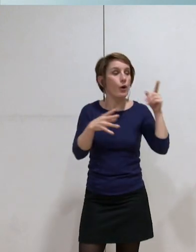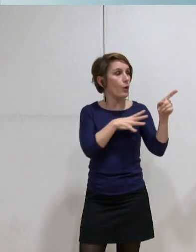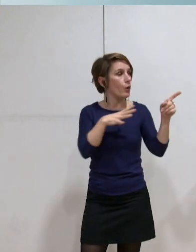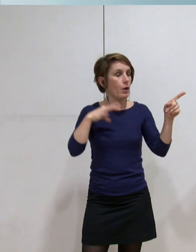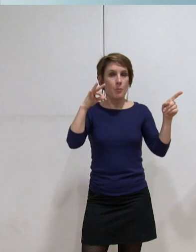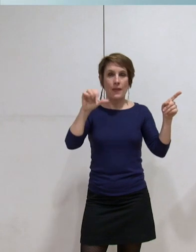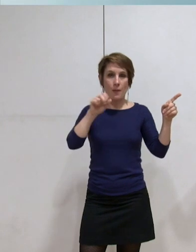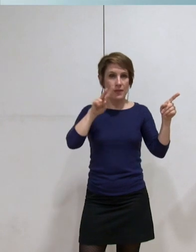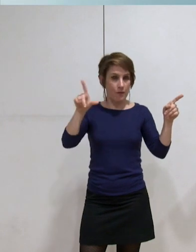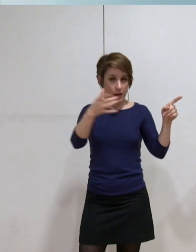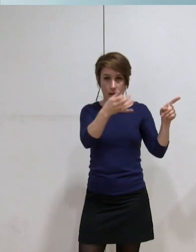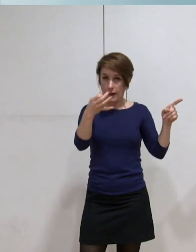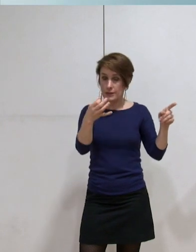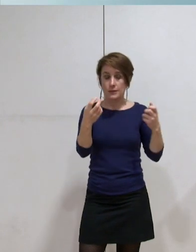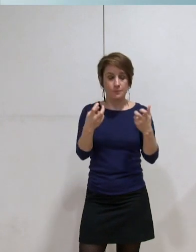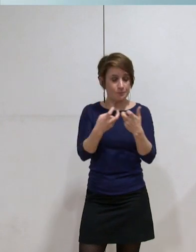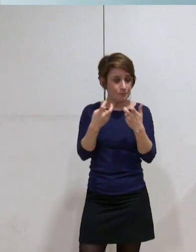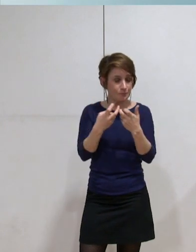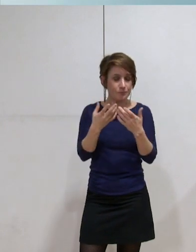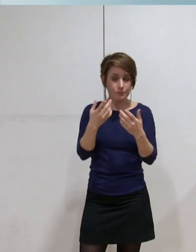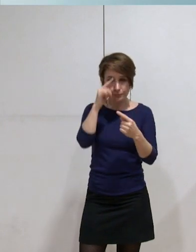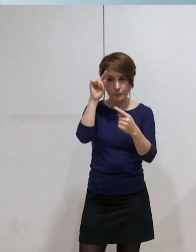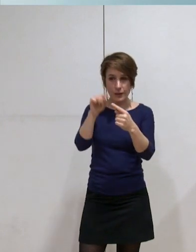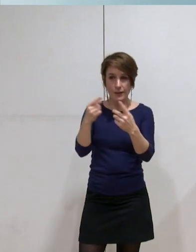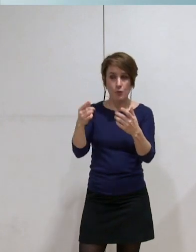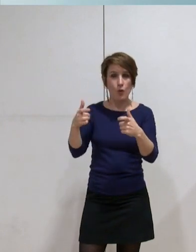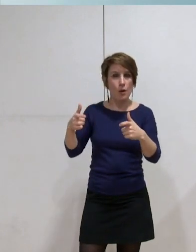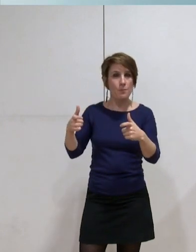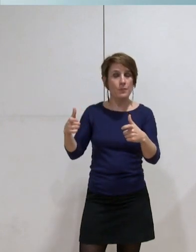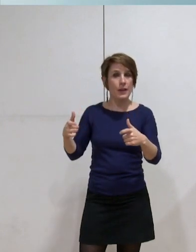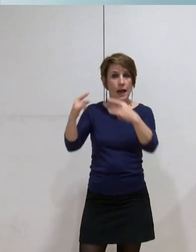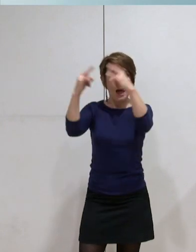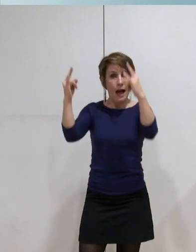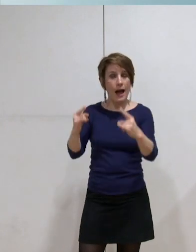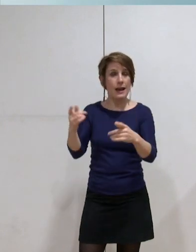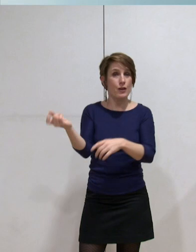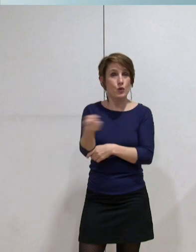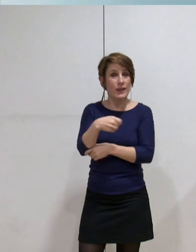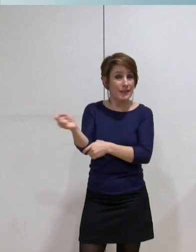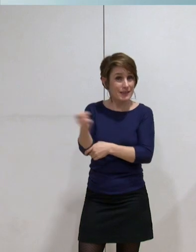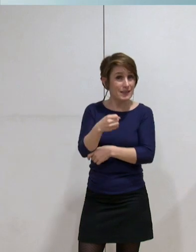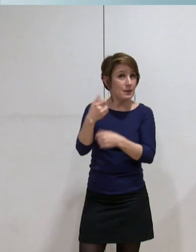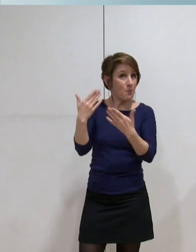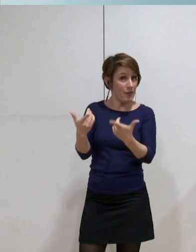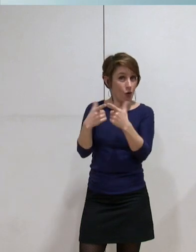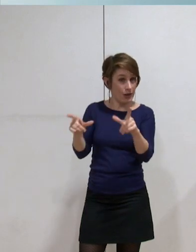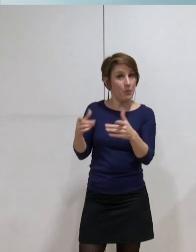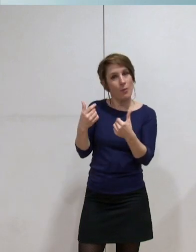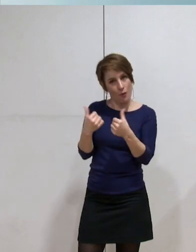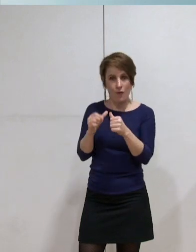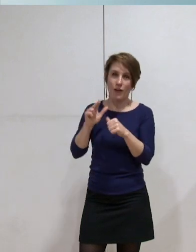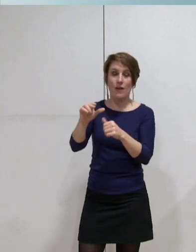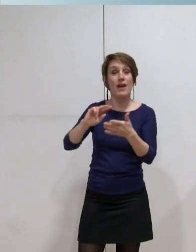Tavel sur la récupération de la halle de tennis libérée pour y mettre des services